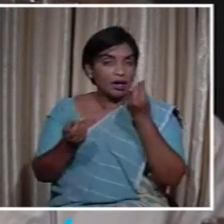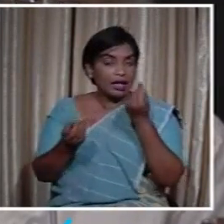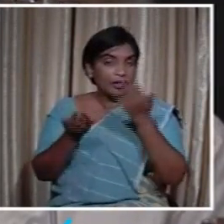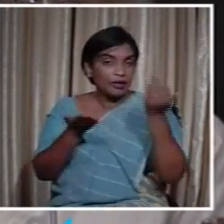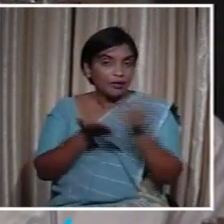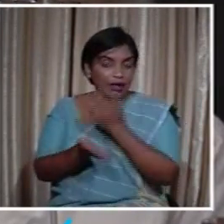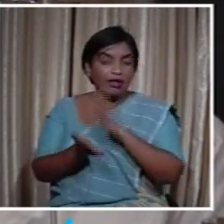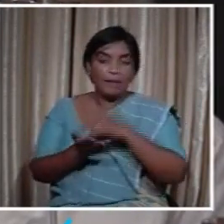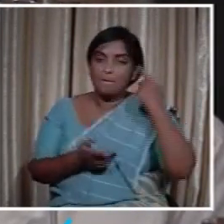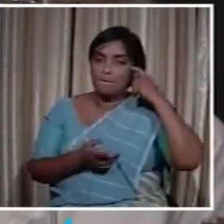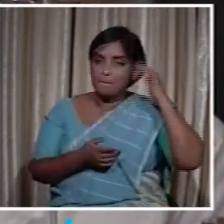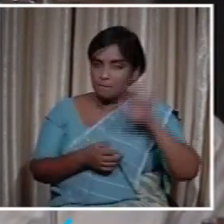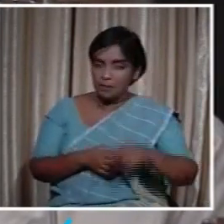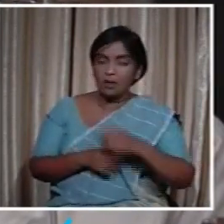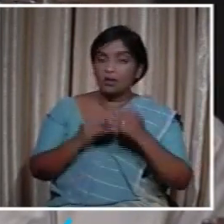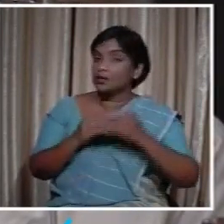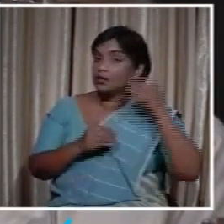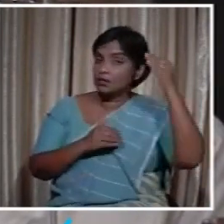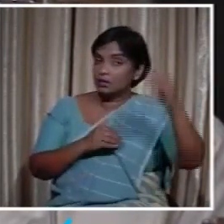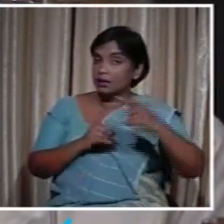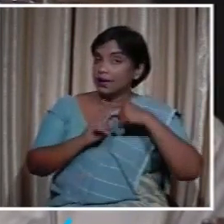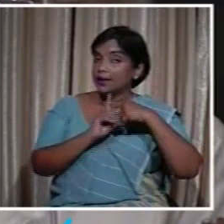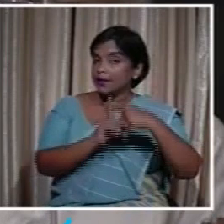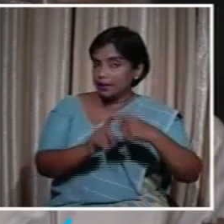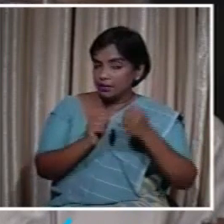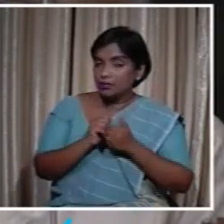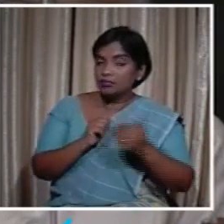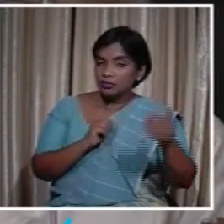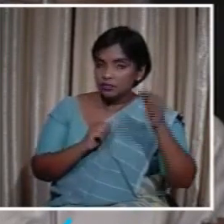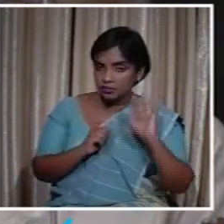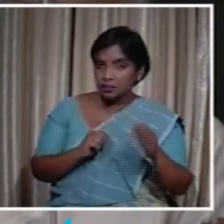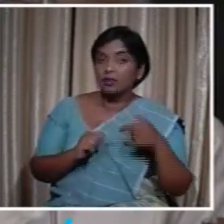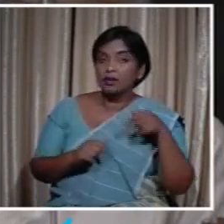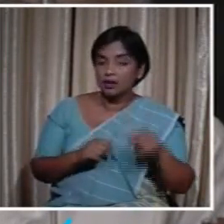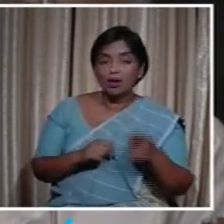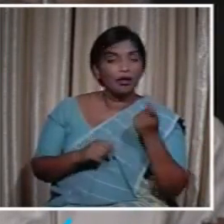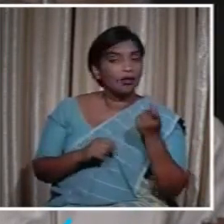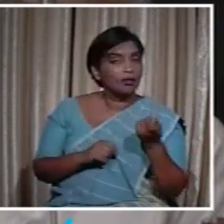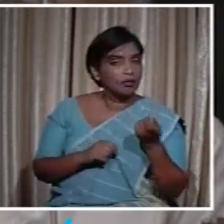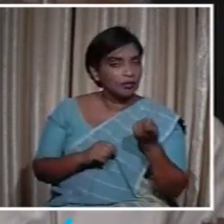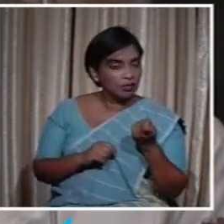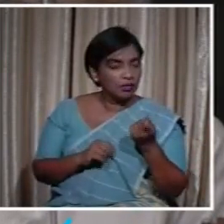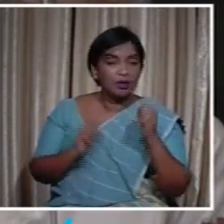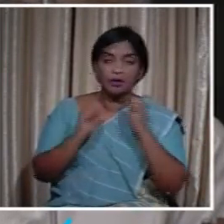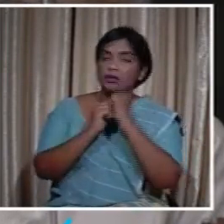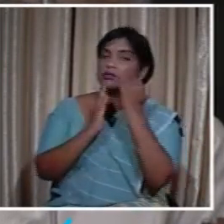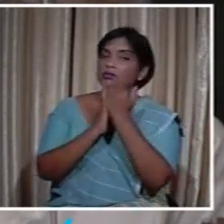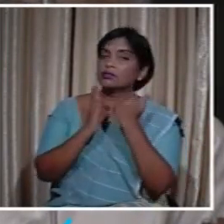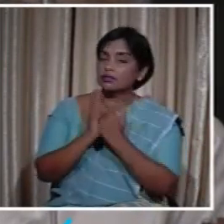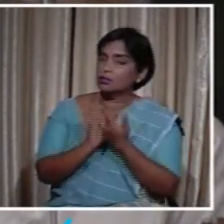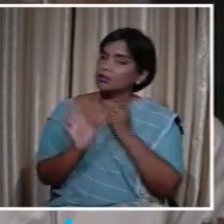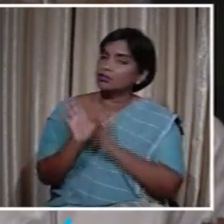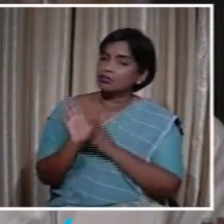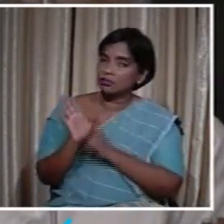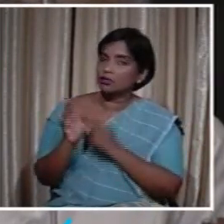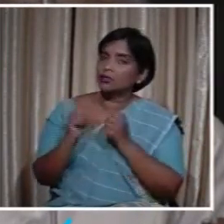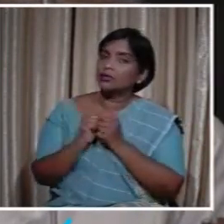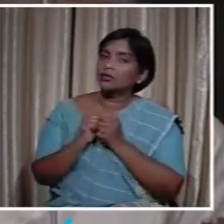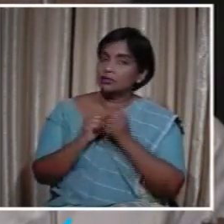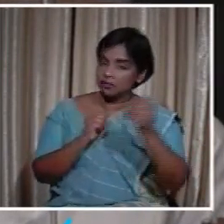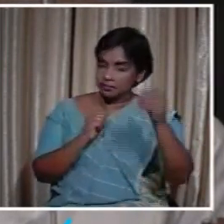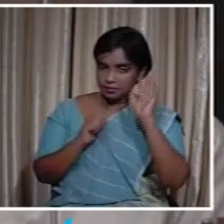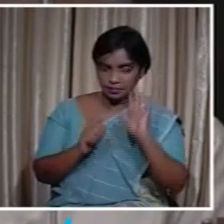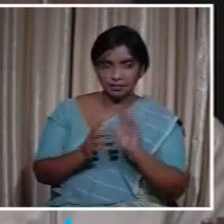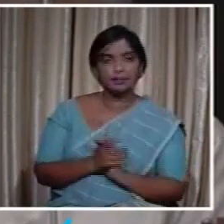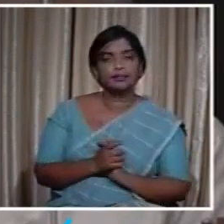செயற்படாது ஏனியவர்கள் தொடர்பிலும் தமது கவனத்தை செலுத்த வேண்டும் என்று அவர் கேட்டுக்கொண்டார். அத்துடன் தேவையற்ற போக்குவரத்துக்களை